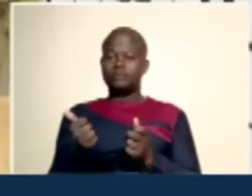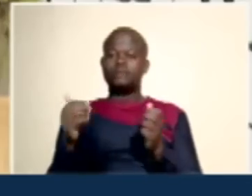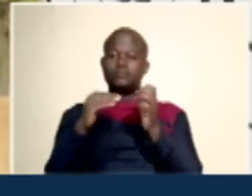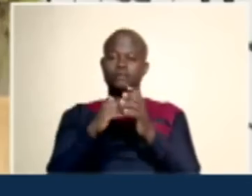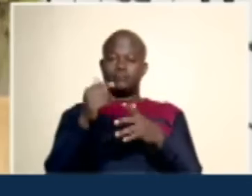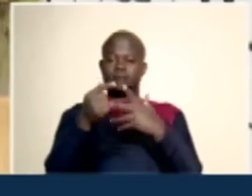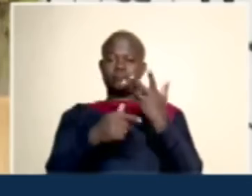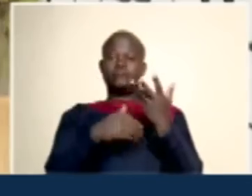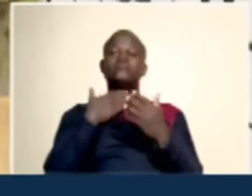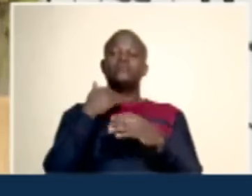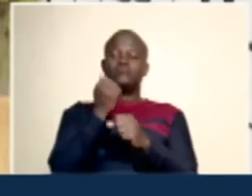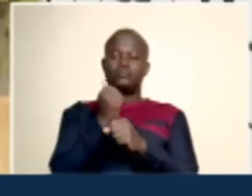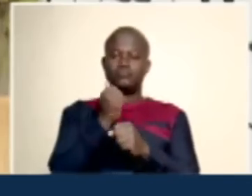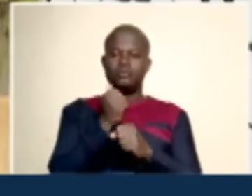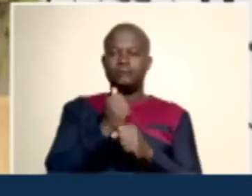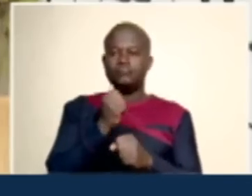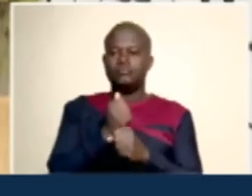kandi byo turashaka kubikora